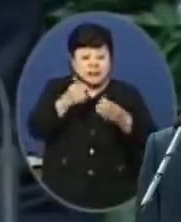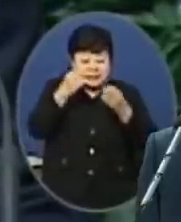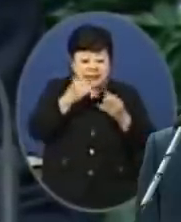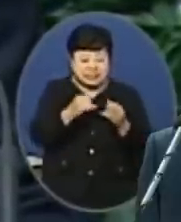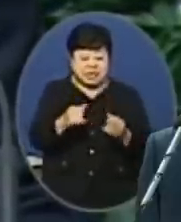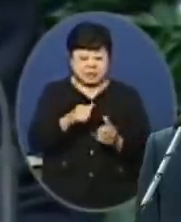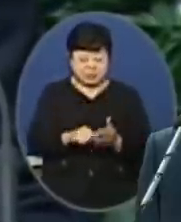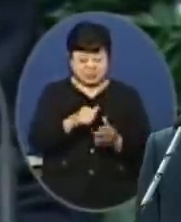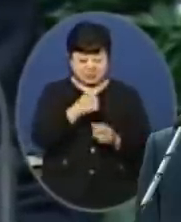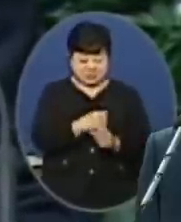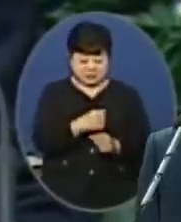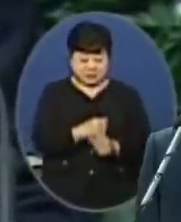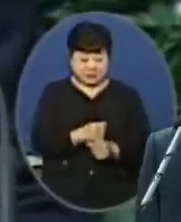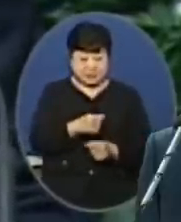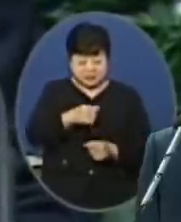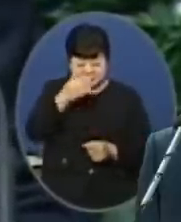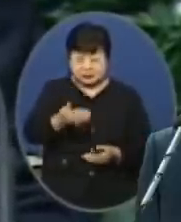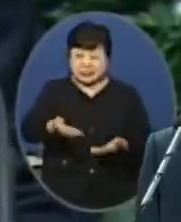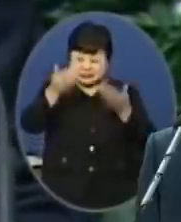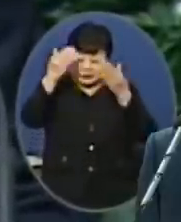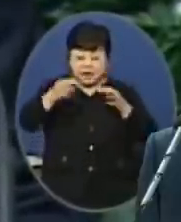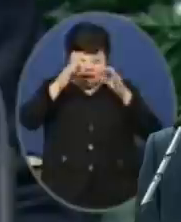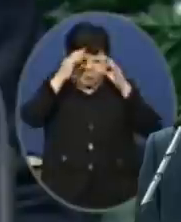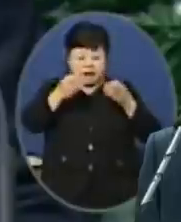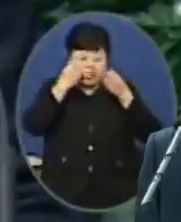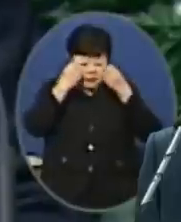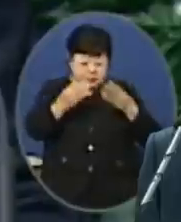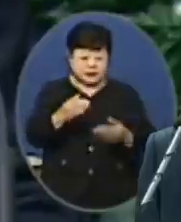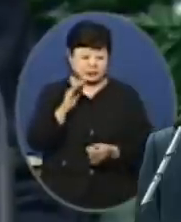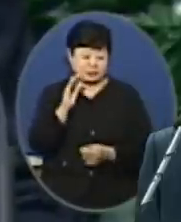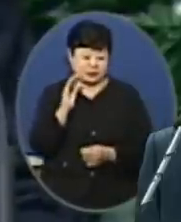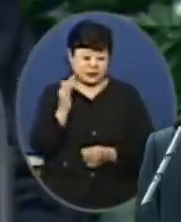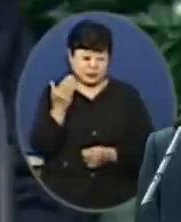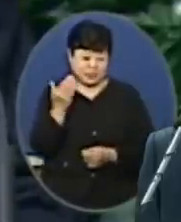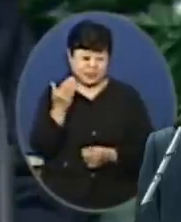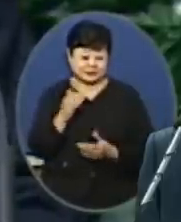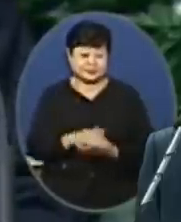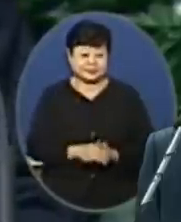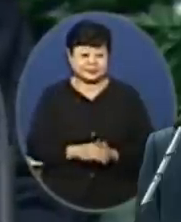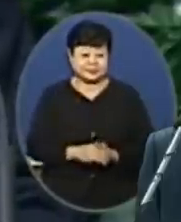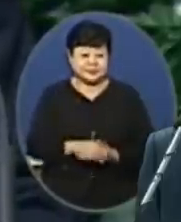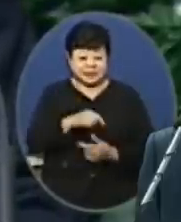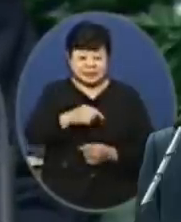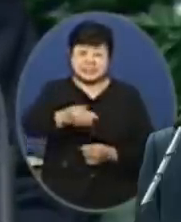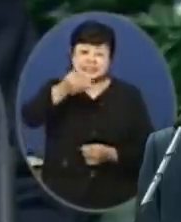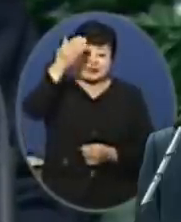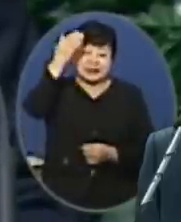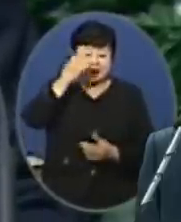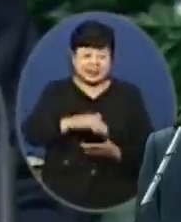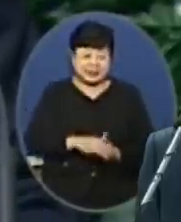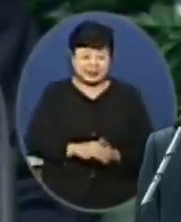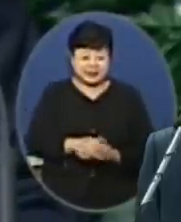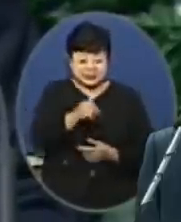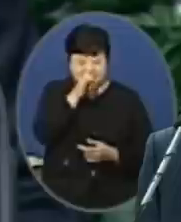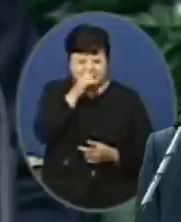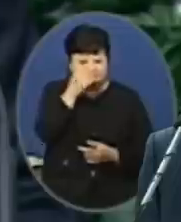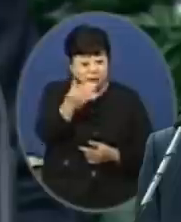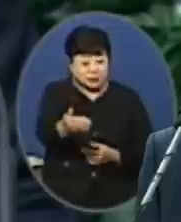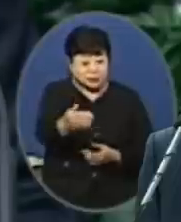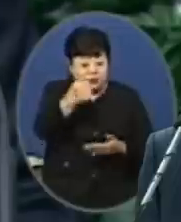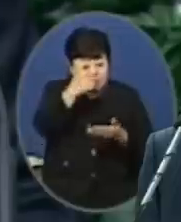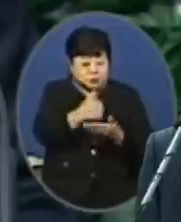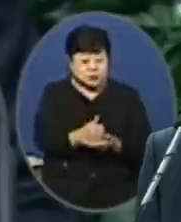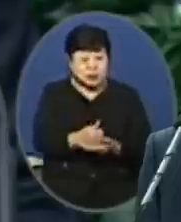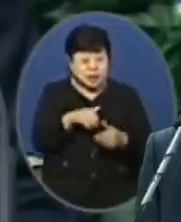새로운 피조물이라 이전 것은 지나갔으니 보라 새것이 되었도다. 이전에 있는 여러분